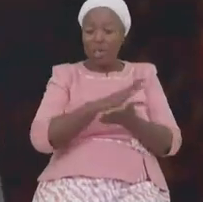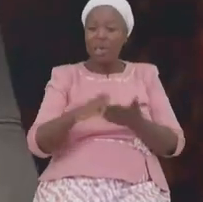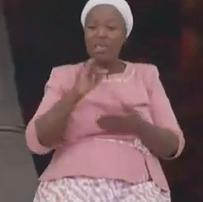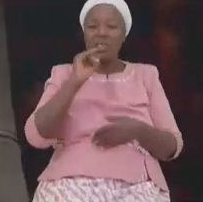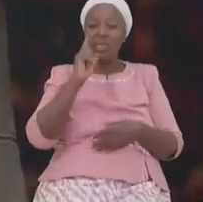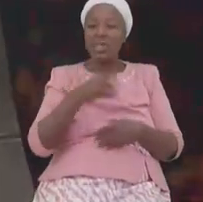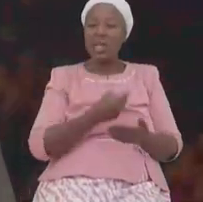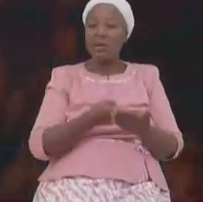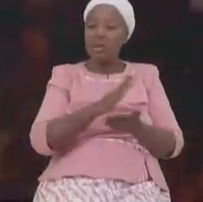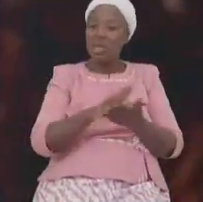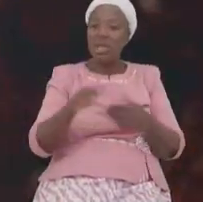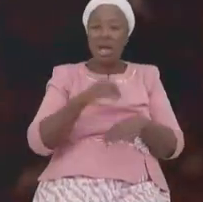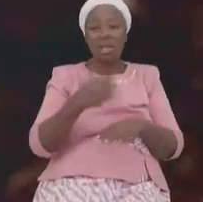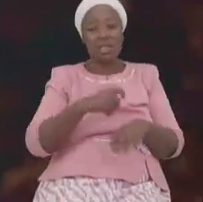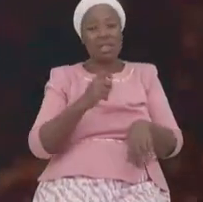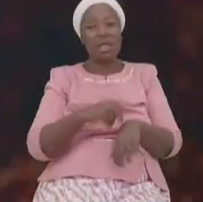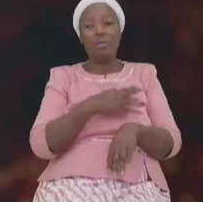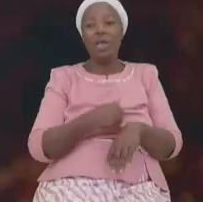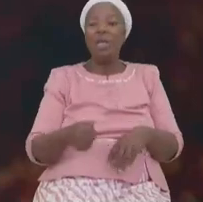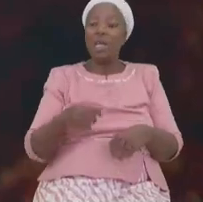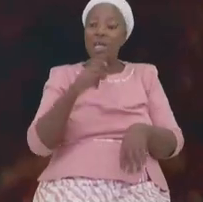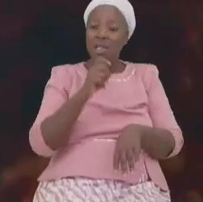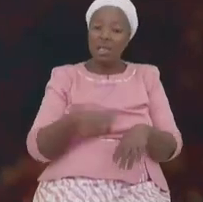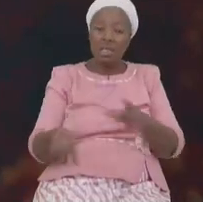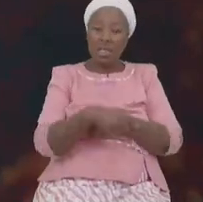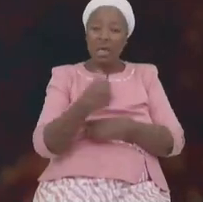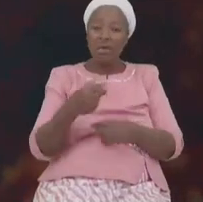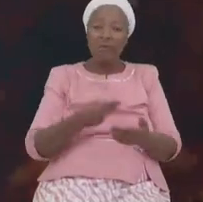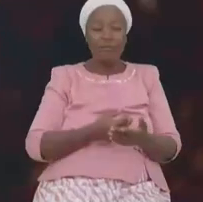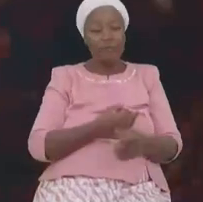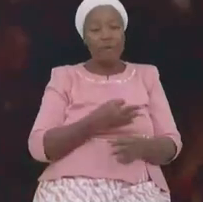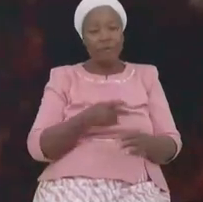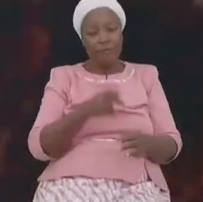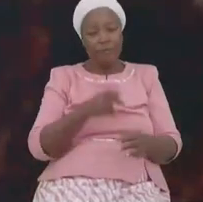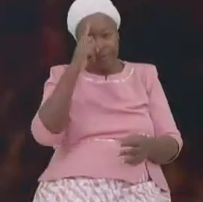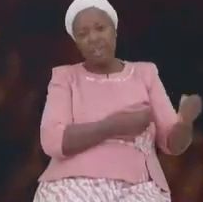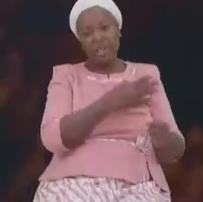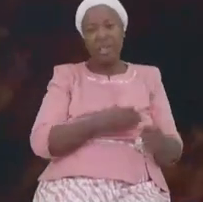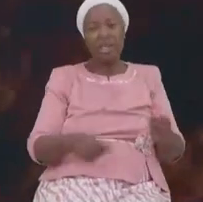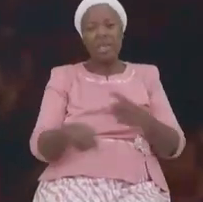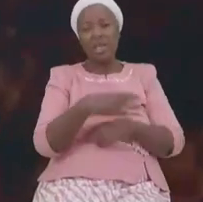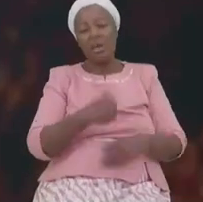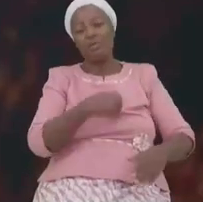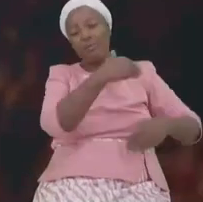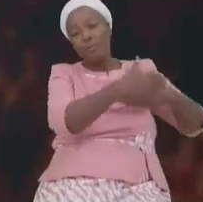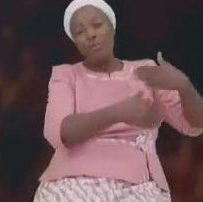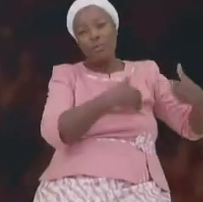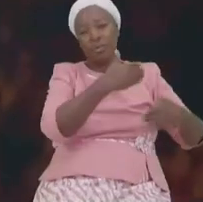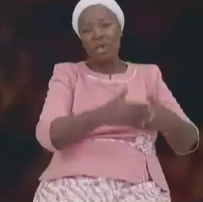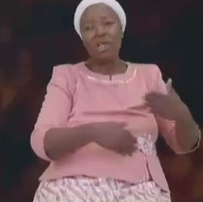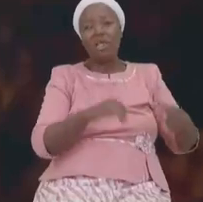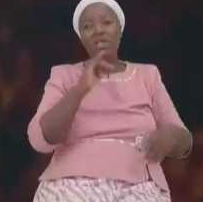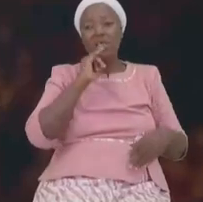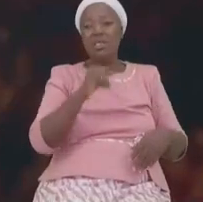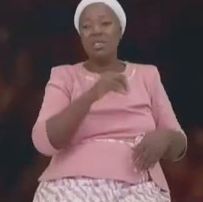jour de foi, un jour de progrès. Une vie de progrès, c'est le